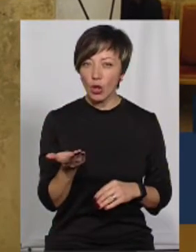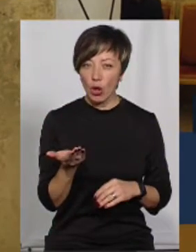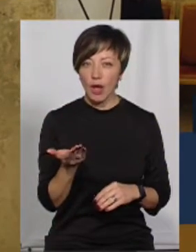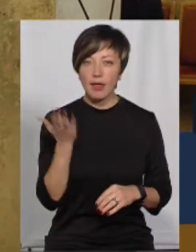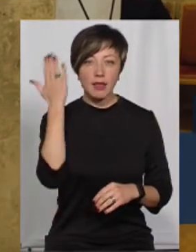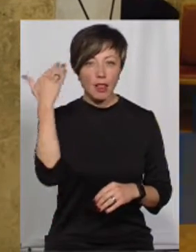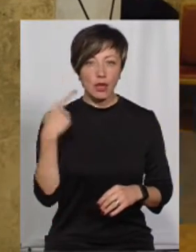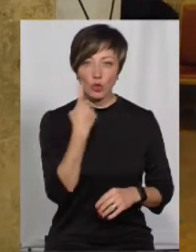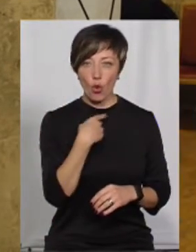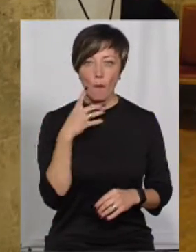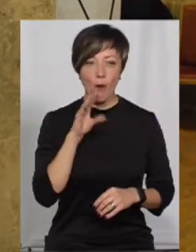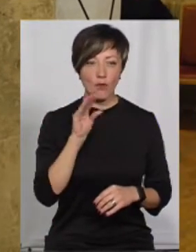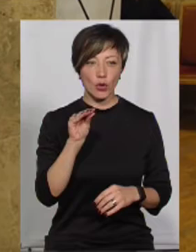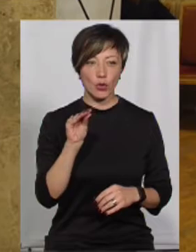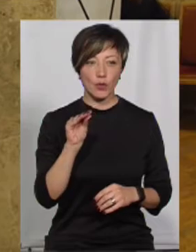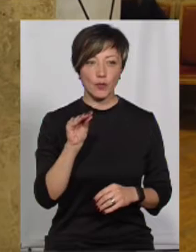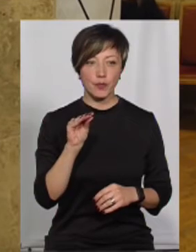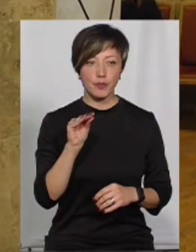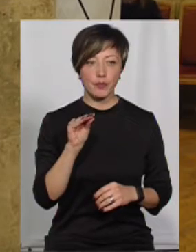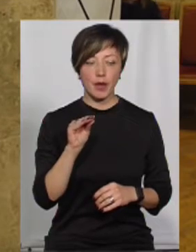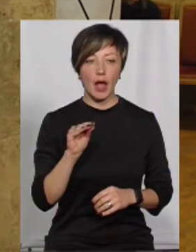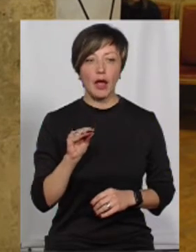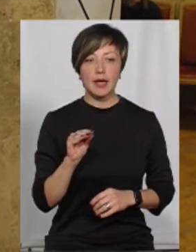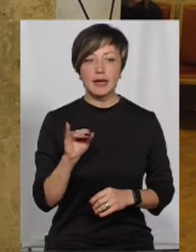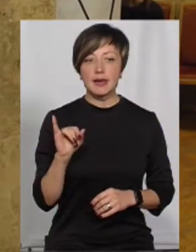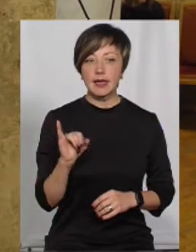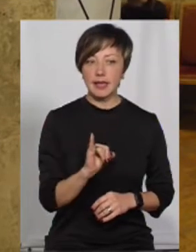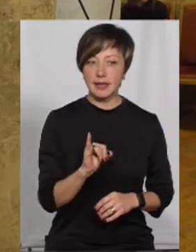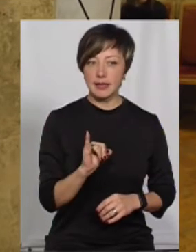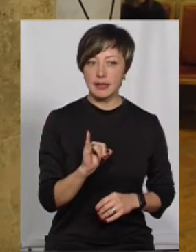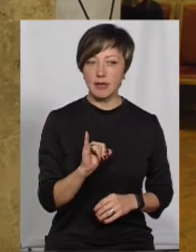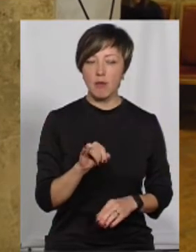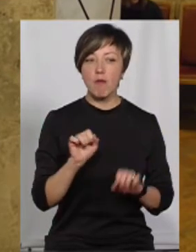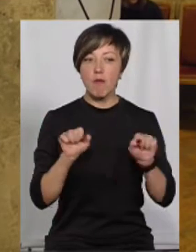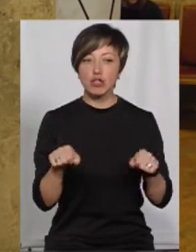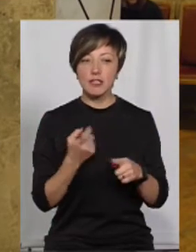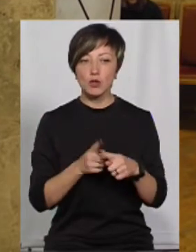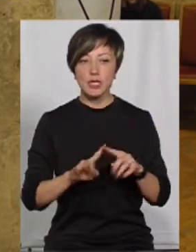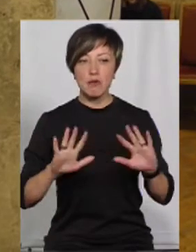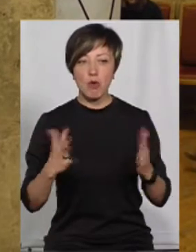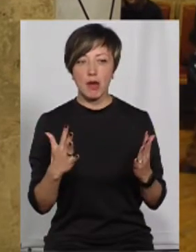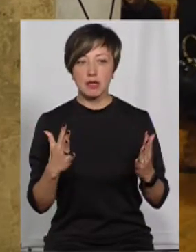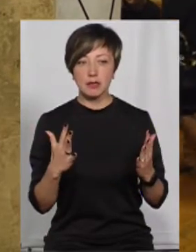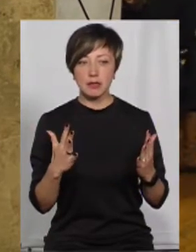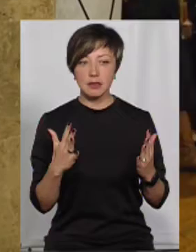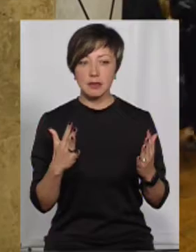татарської мови. От. І саме, можливо, цей момент